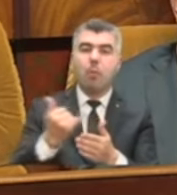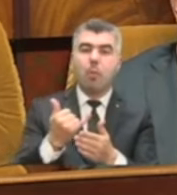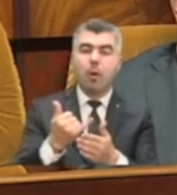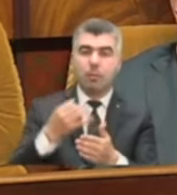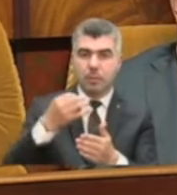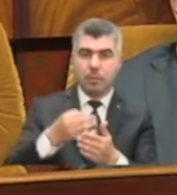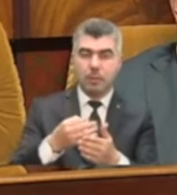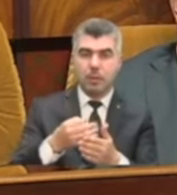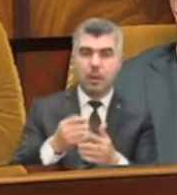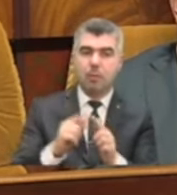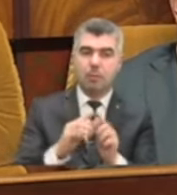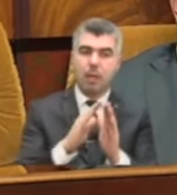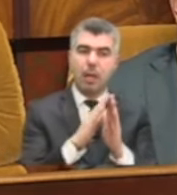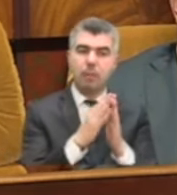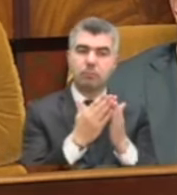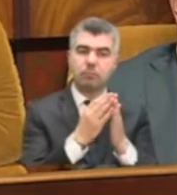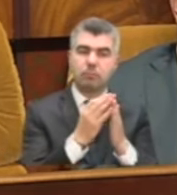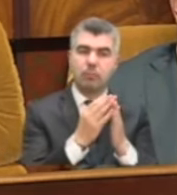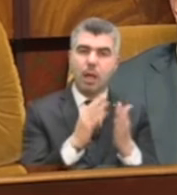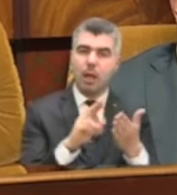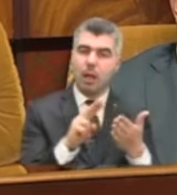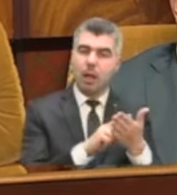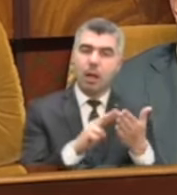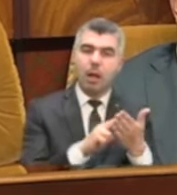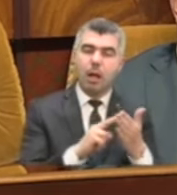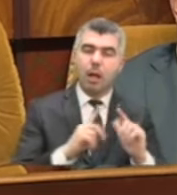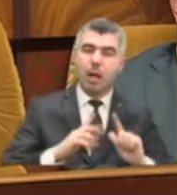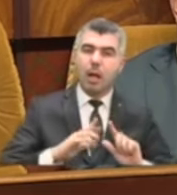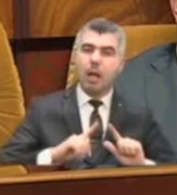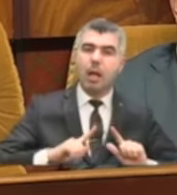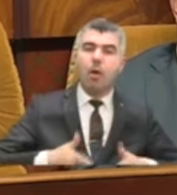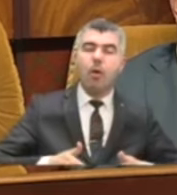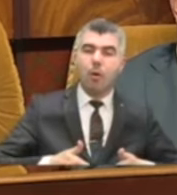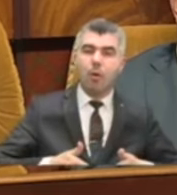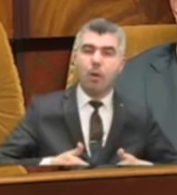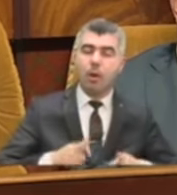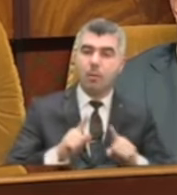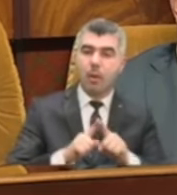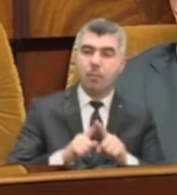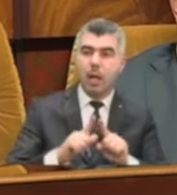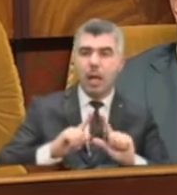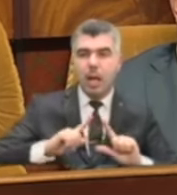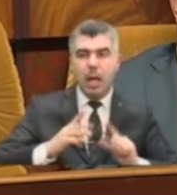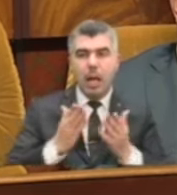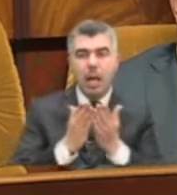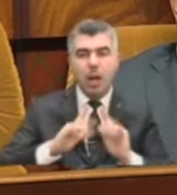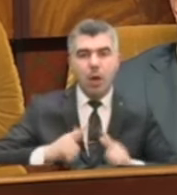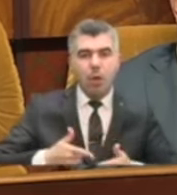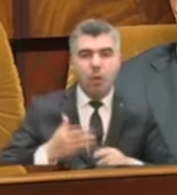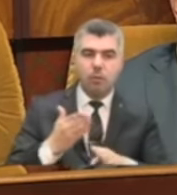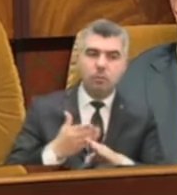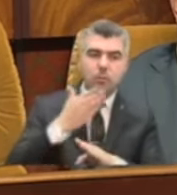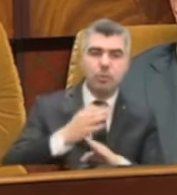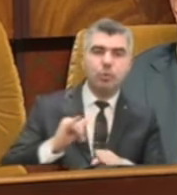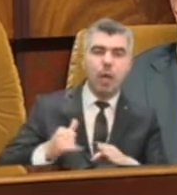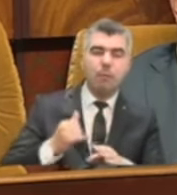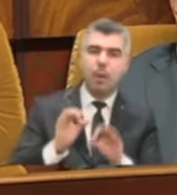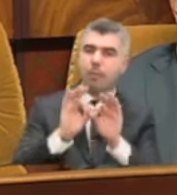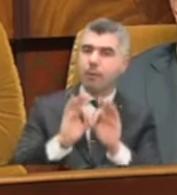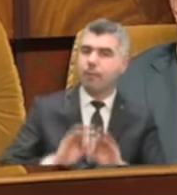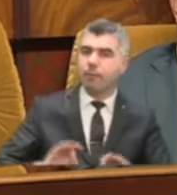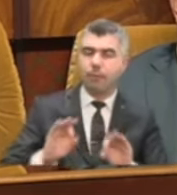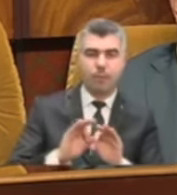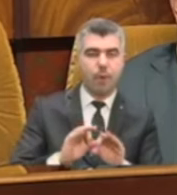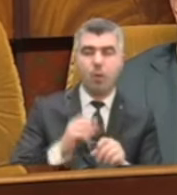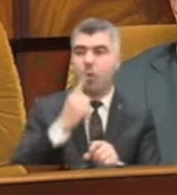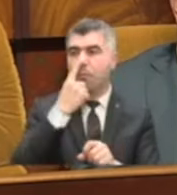موضوع ديال الشباب. في هذا الاطار خصنا نفكروا في الفرصه الثالثه، كاين اللي ما باغاش يدير التكوين المهني،